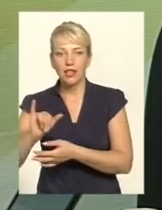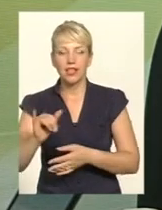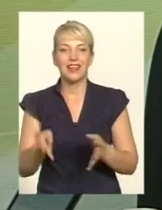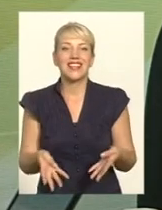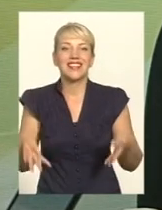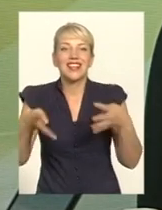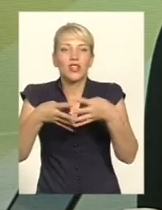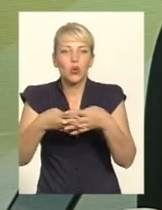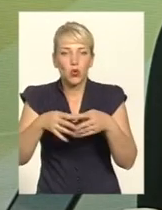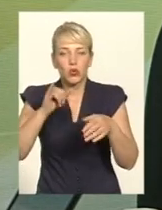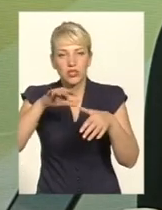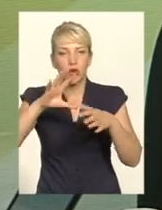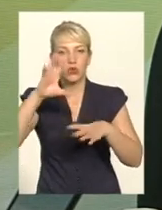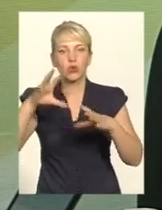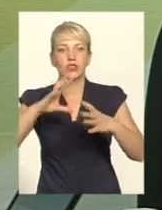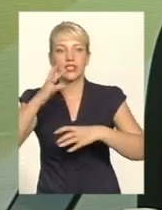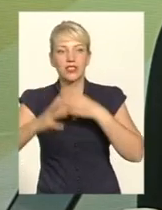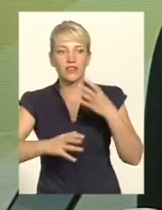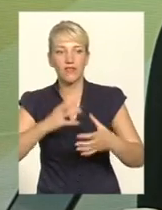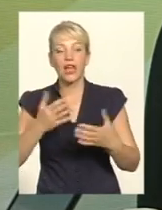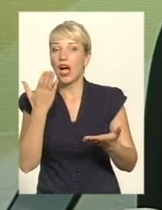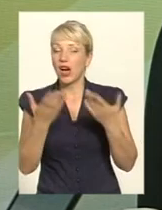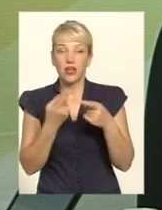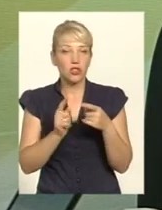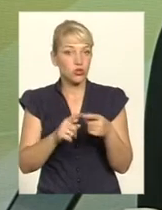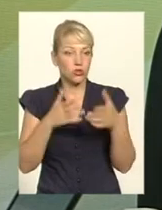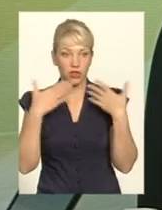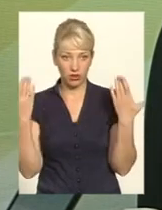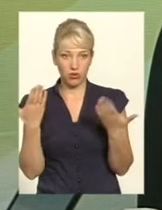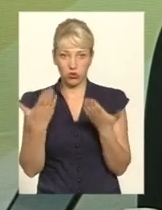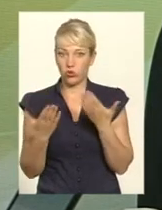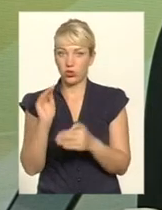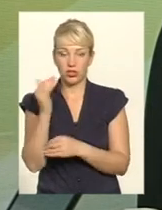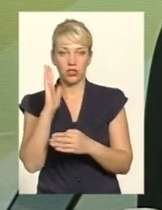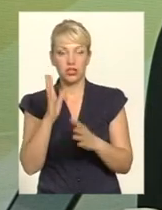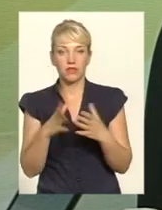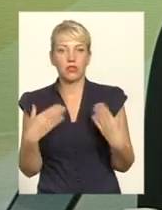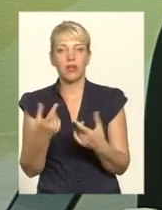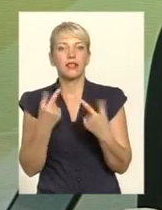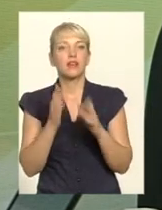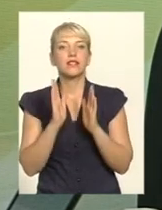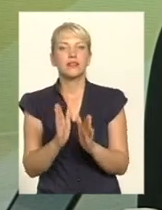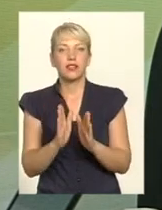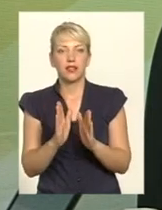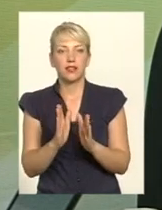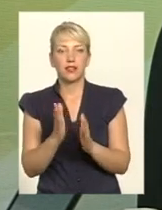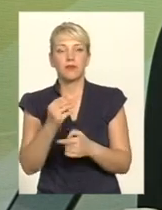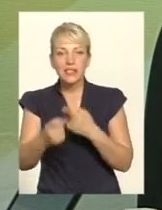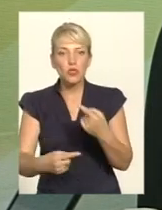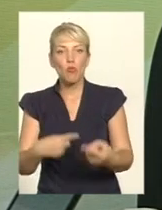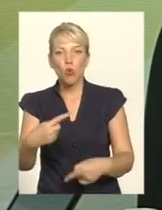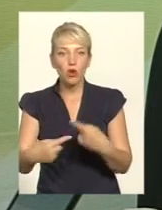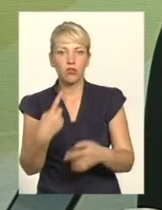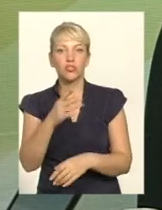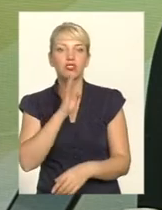особливий спосіб сприйняття світу. А якщо цього немає, то якщо дитина росте тільки в сім'ї, де, наприклад, з покоління в покоління